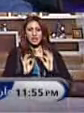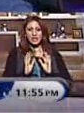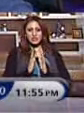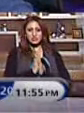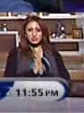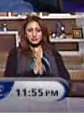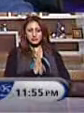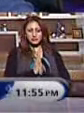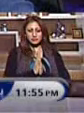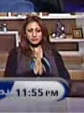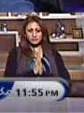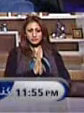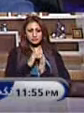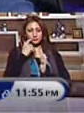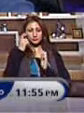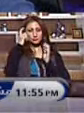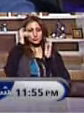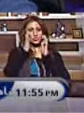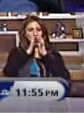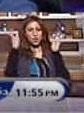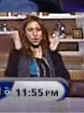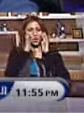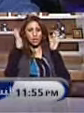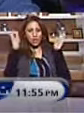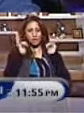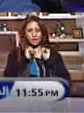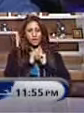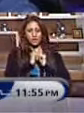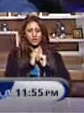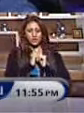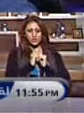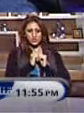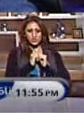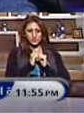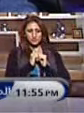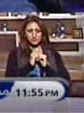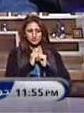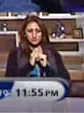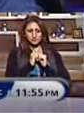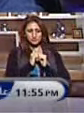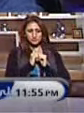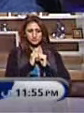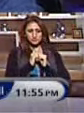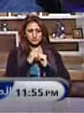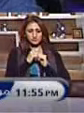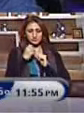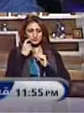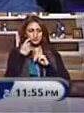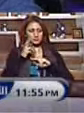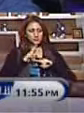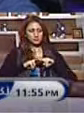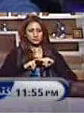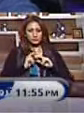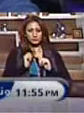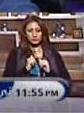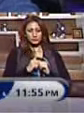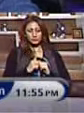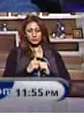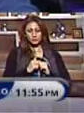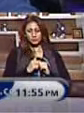محبه علماء الاخلاق انا همسك اثنين منهم كبار الحسن البصري رضيع ام